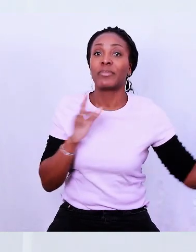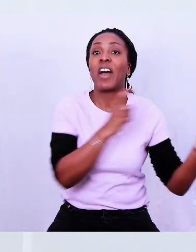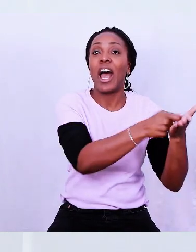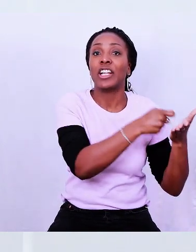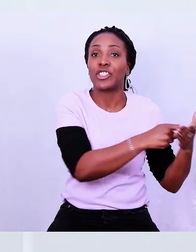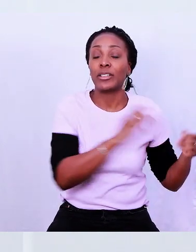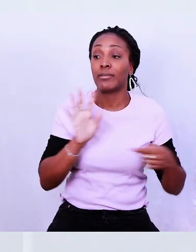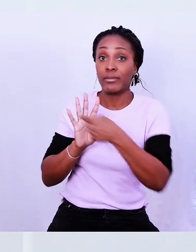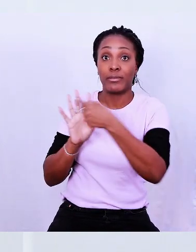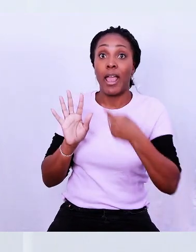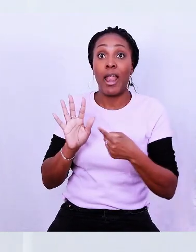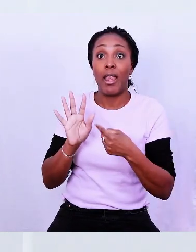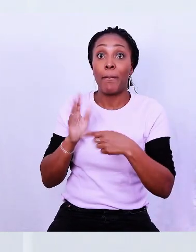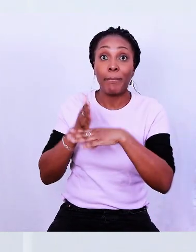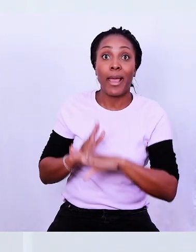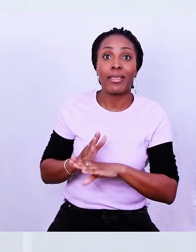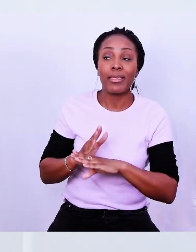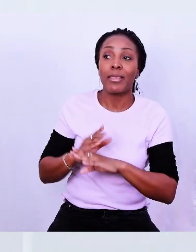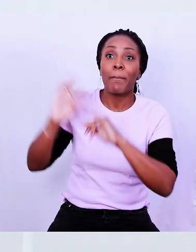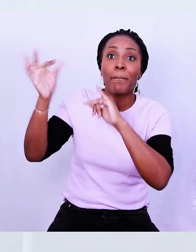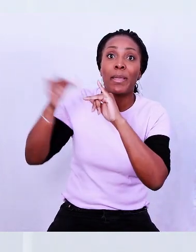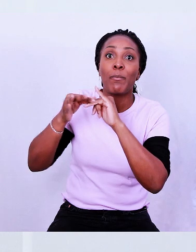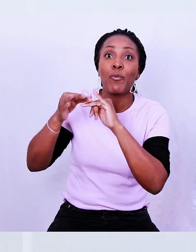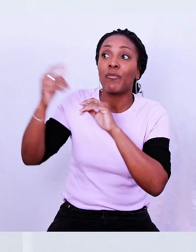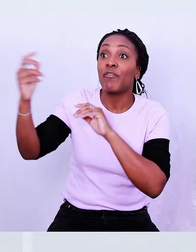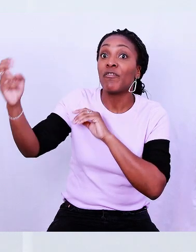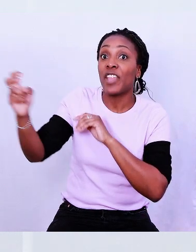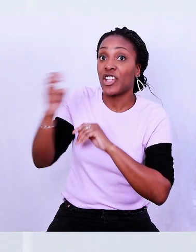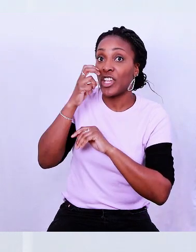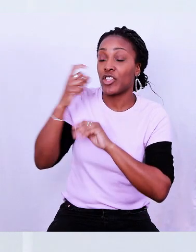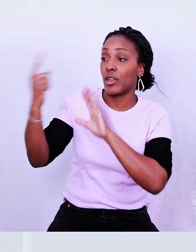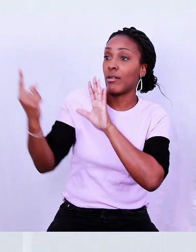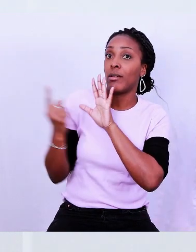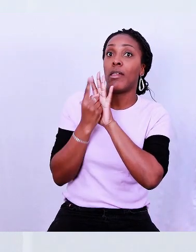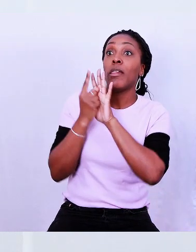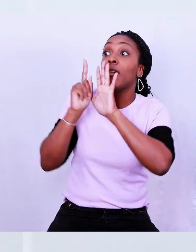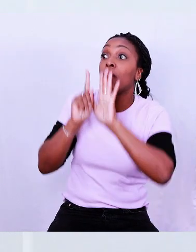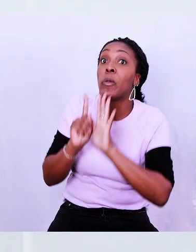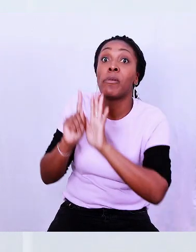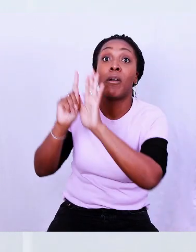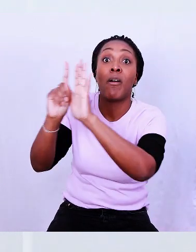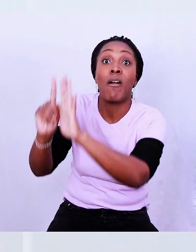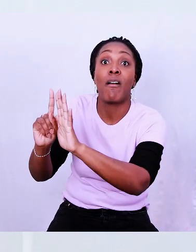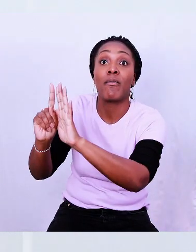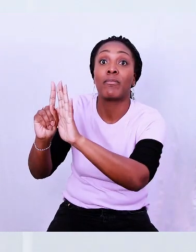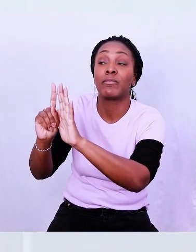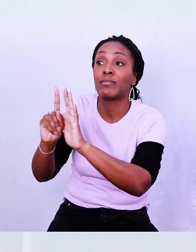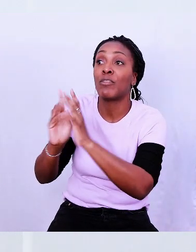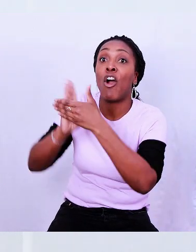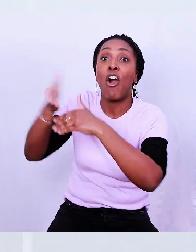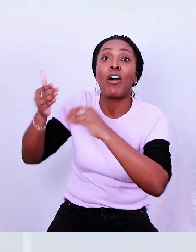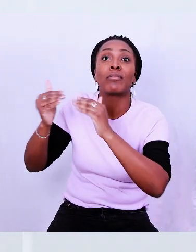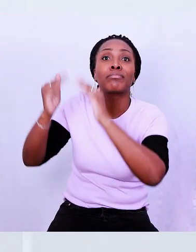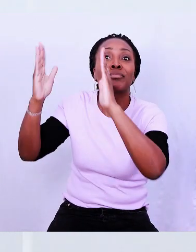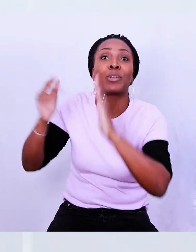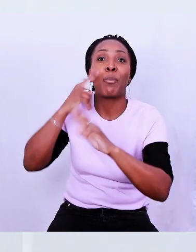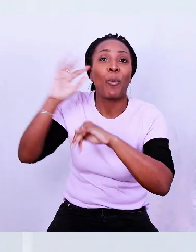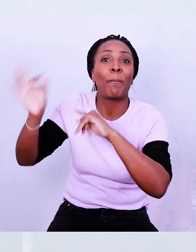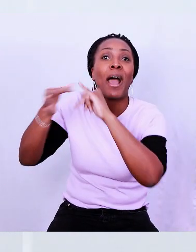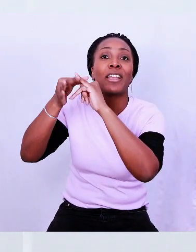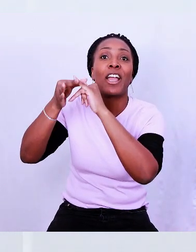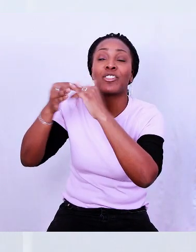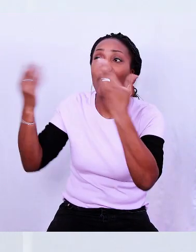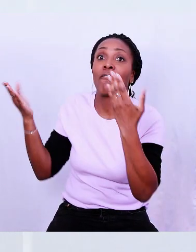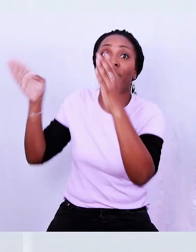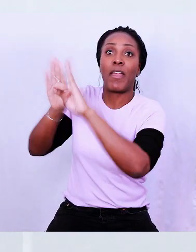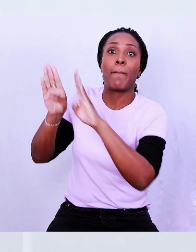dans la salle des noces, et la porte fut fermée. Plus tard, les autres vierges vinrent et dirent « Seigneur, Seigneur, ouvre-nous !»